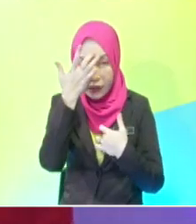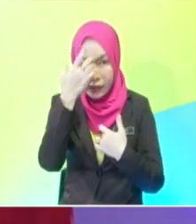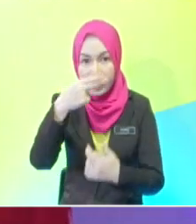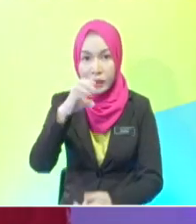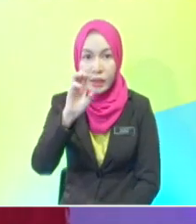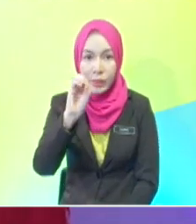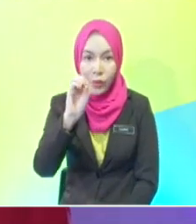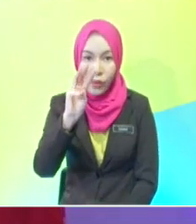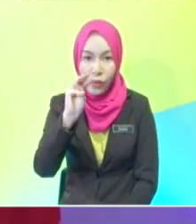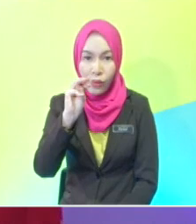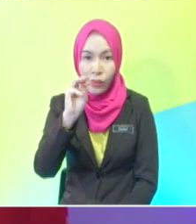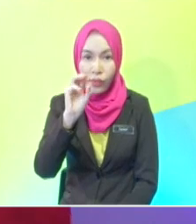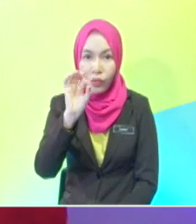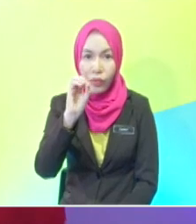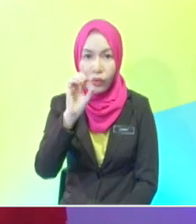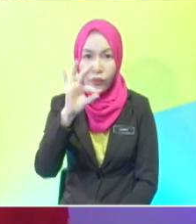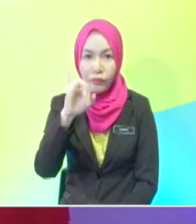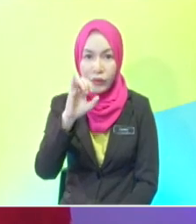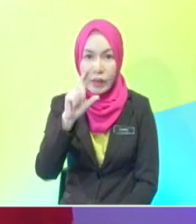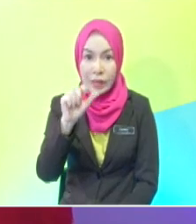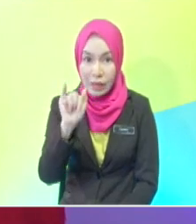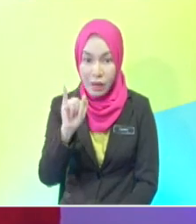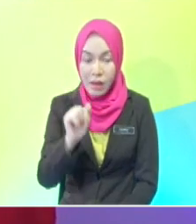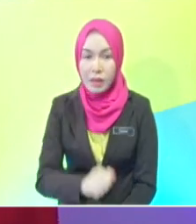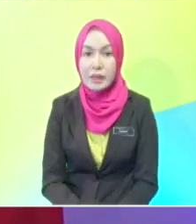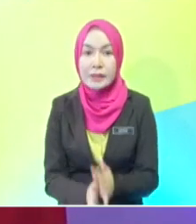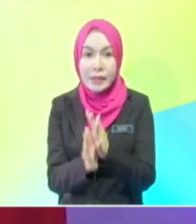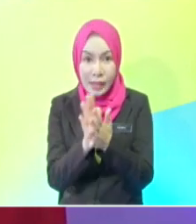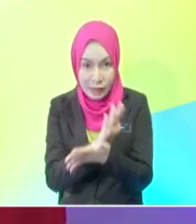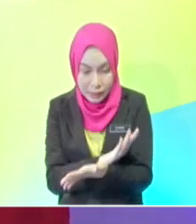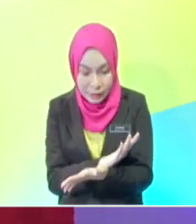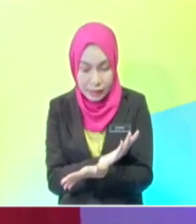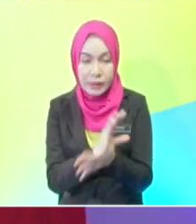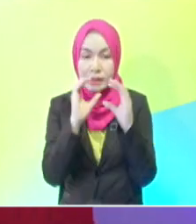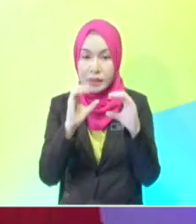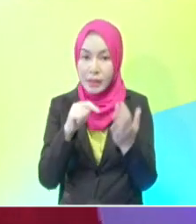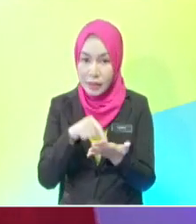pembekuan darah darah itu akan membeku dia belok darah tuh Daripada keluar